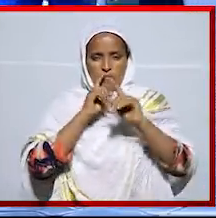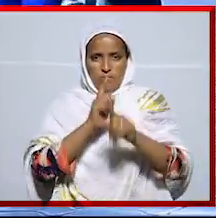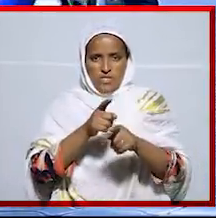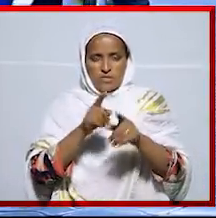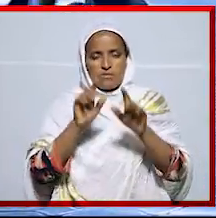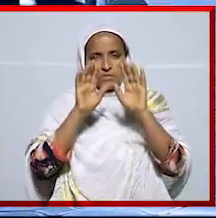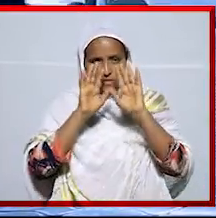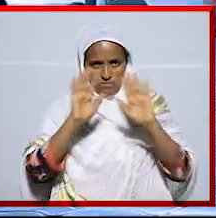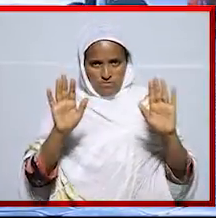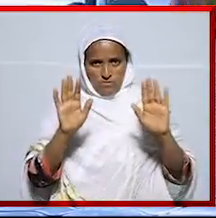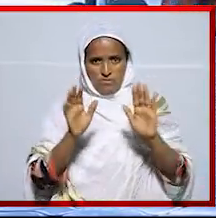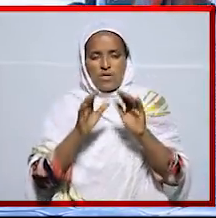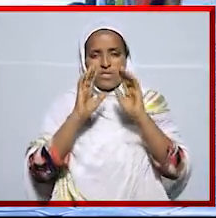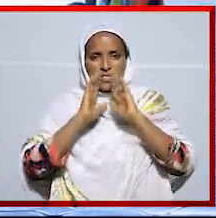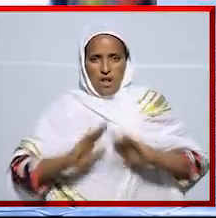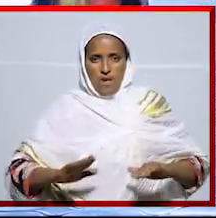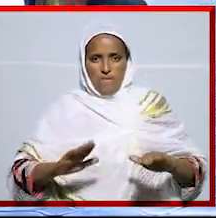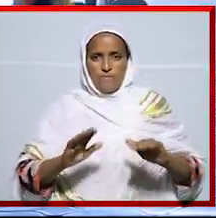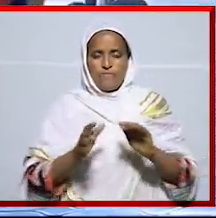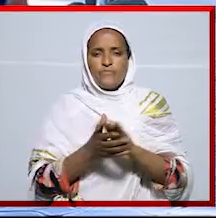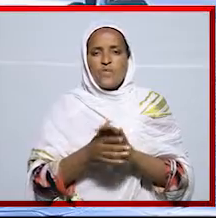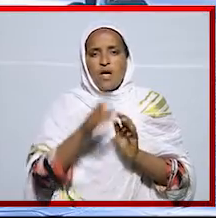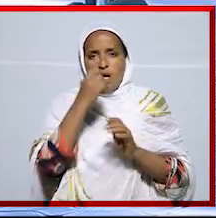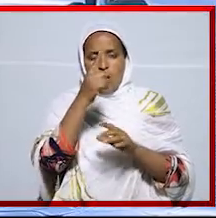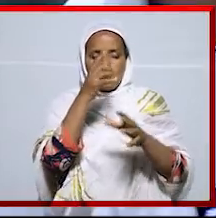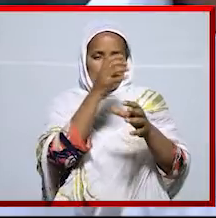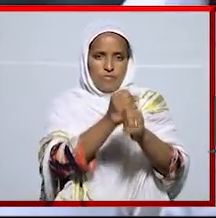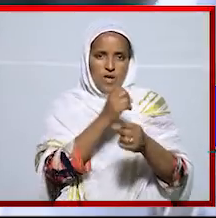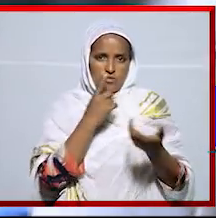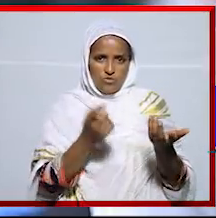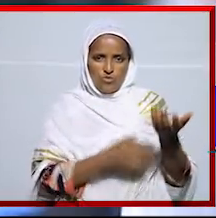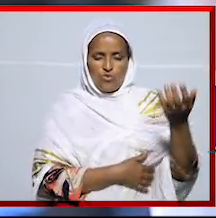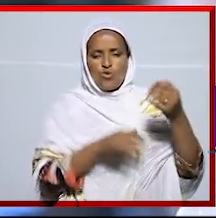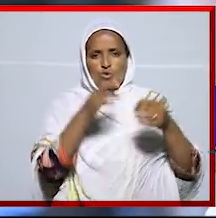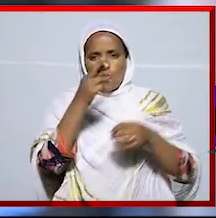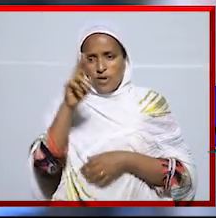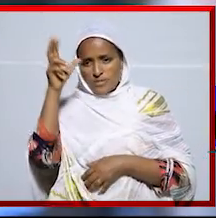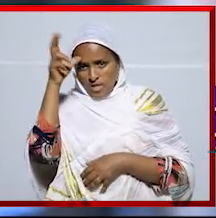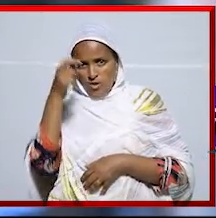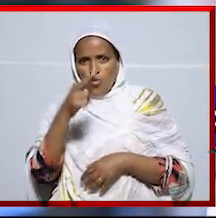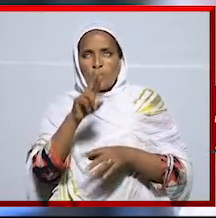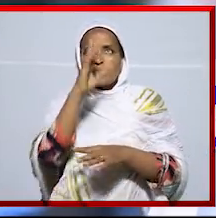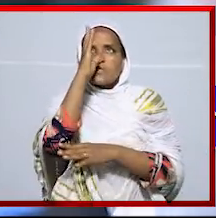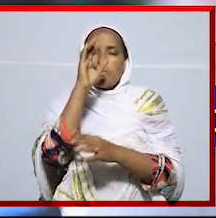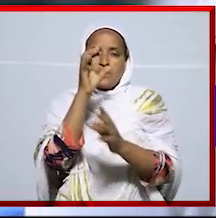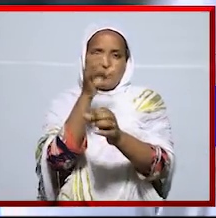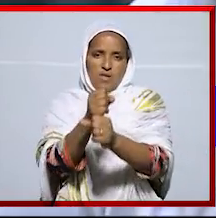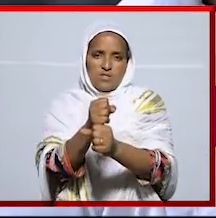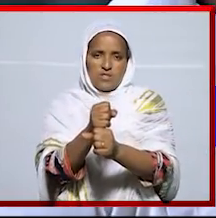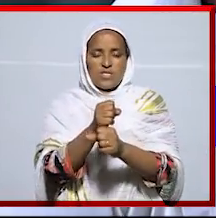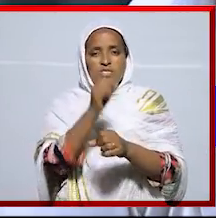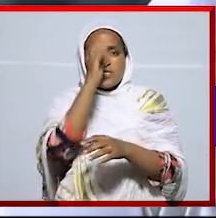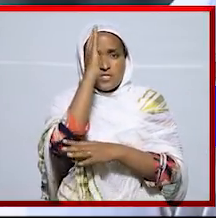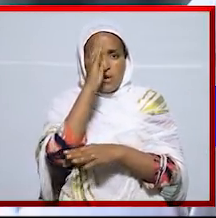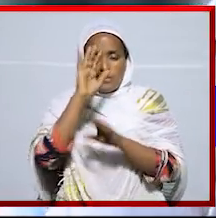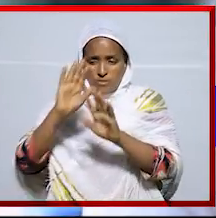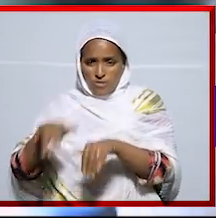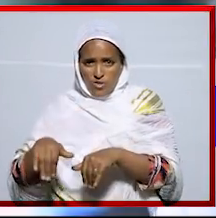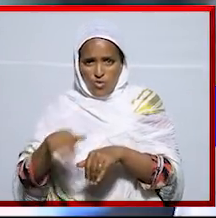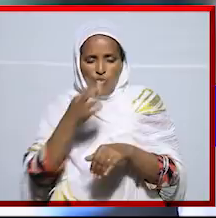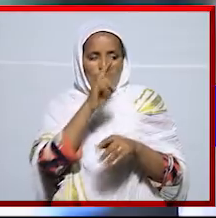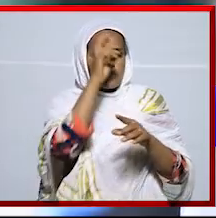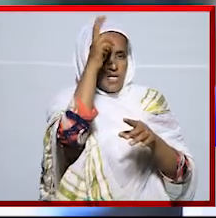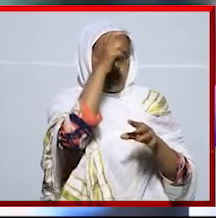ወጣት በሰጠኝ ምላሽ እንሰናበት። ሰላም። አንዱን መያዝ ነው ወይ ሰይጣንን ወይ እግዚአብሔርን መያዝ ነው?